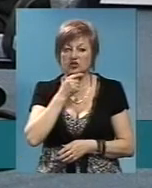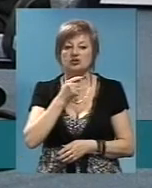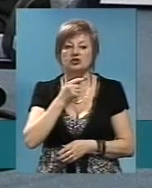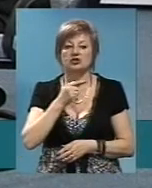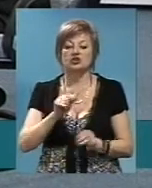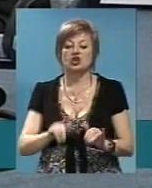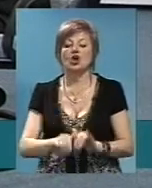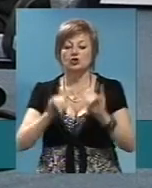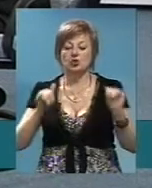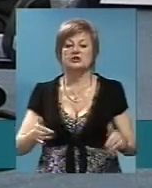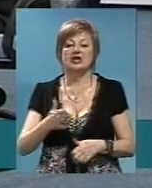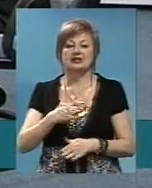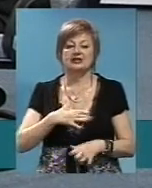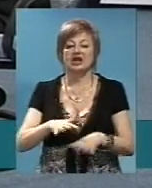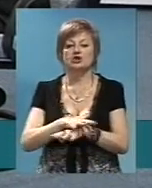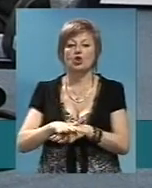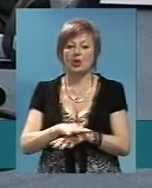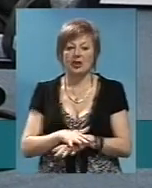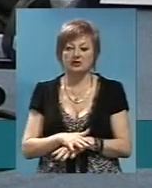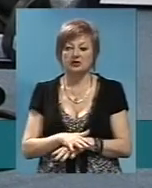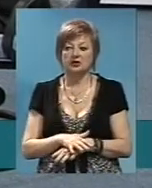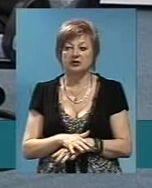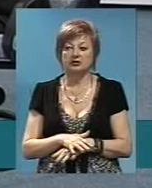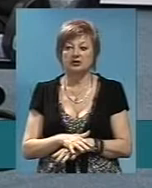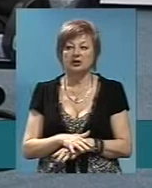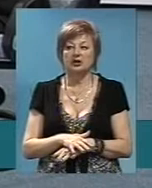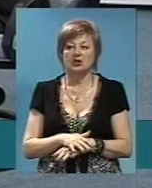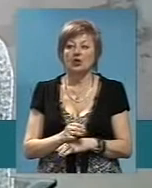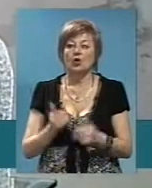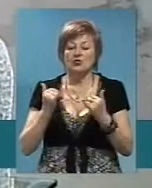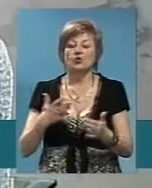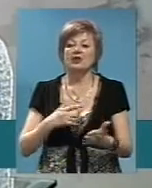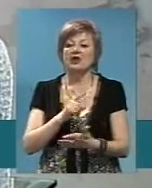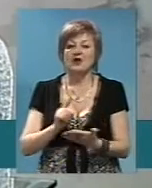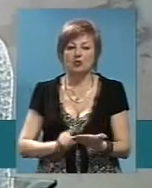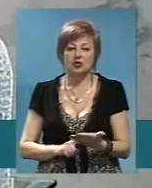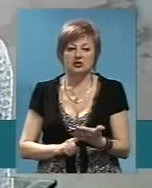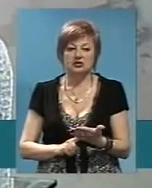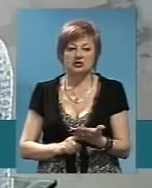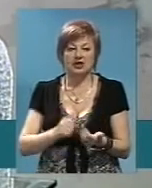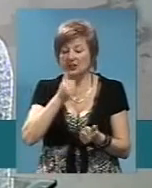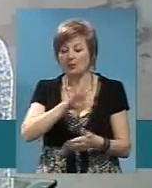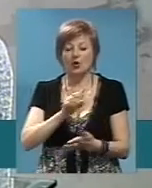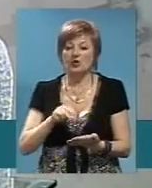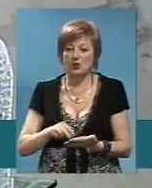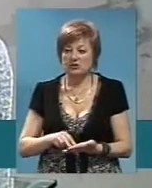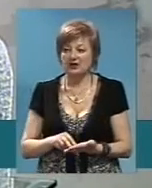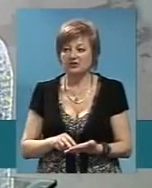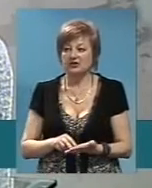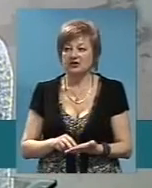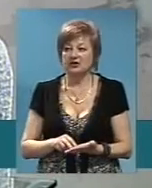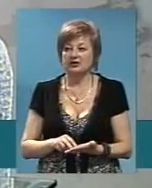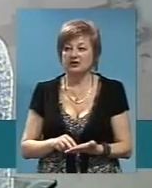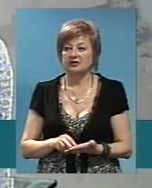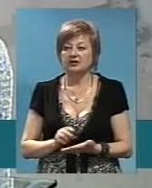економічного зростання наших громад. Шановні, у мене запитання, я не можу не поставити його.